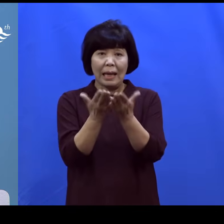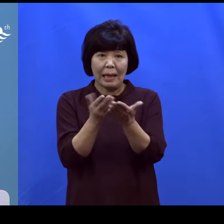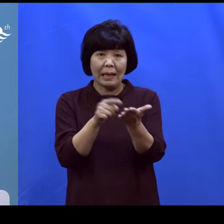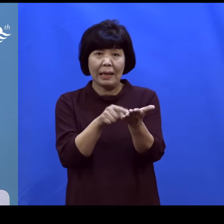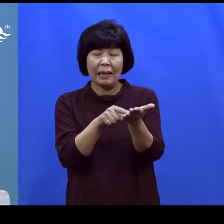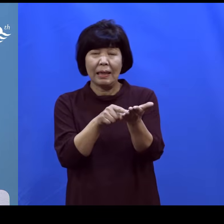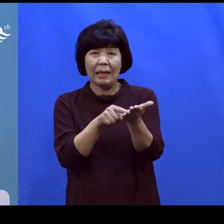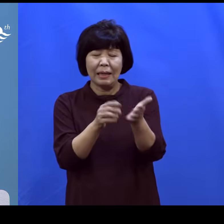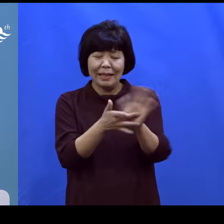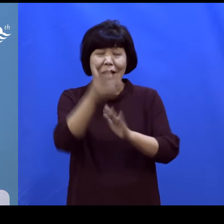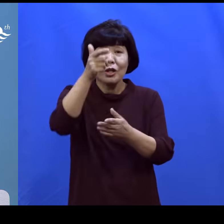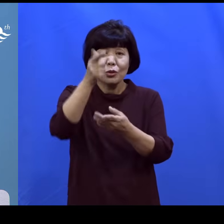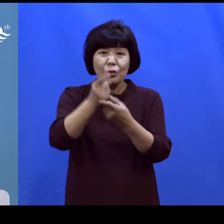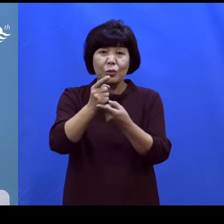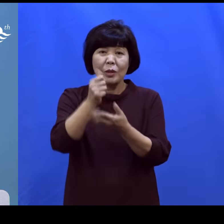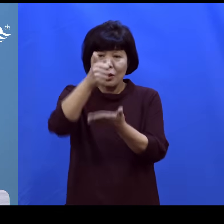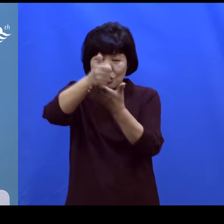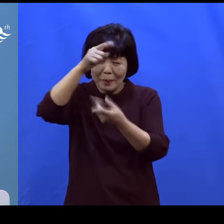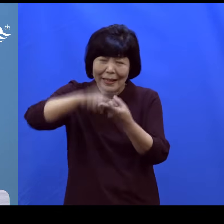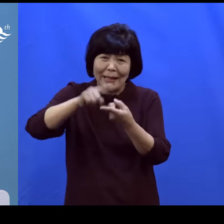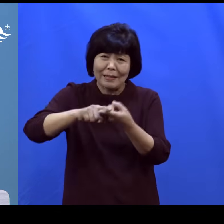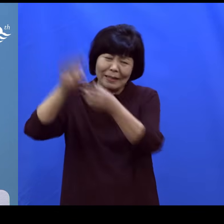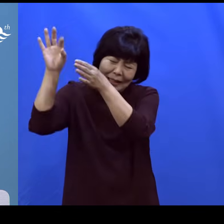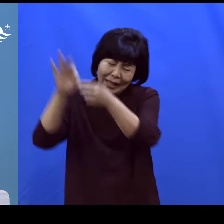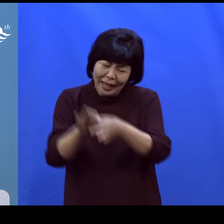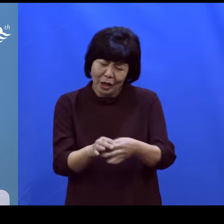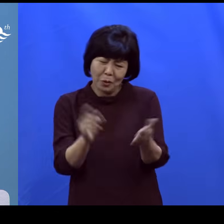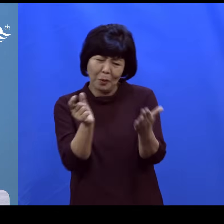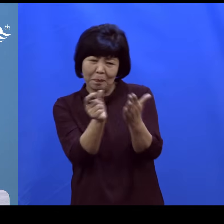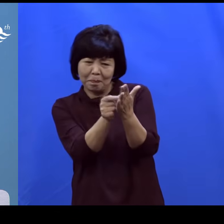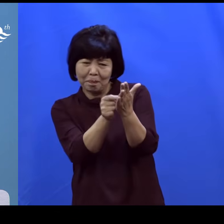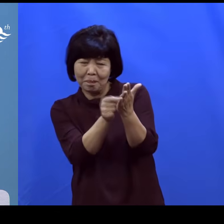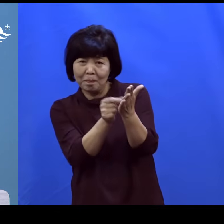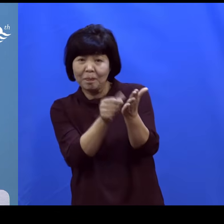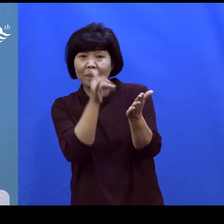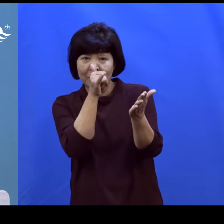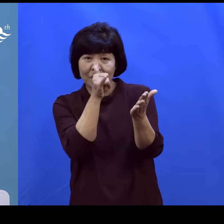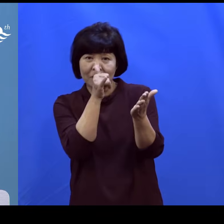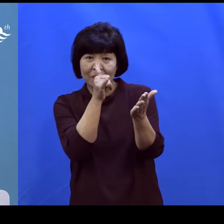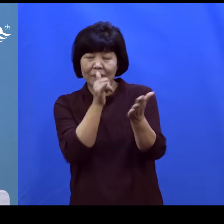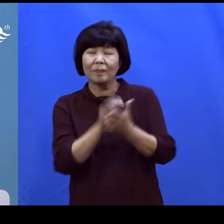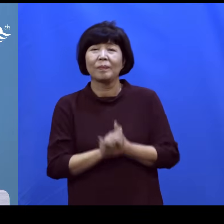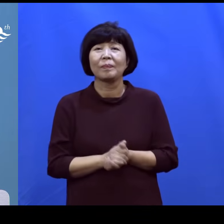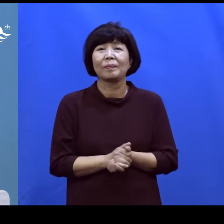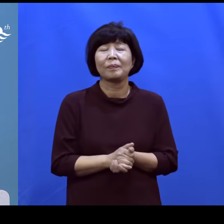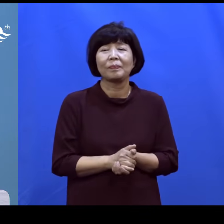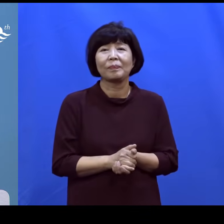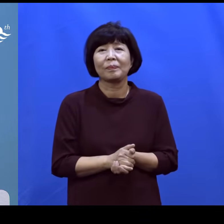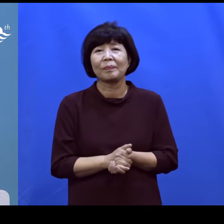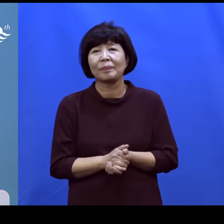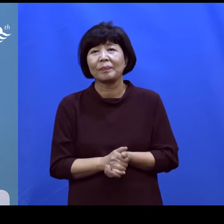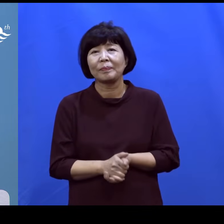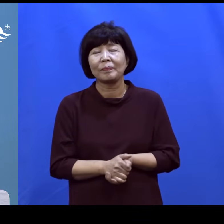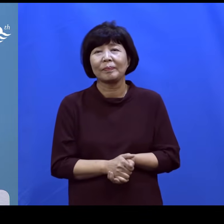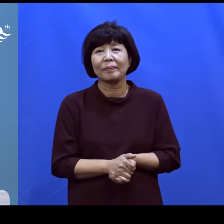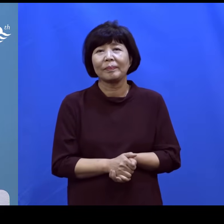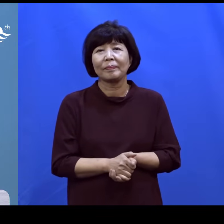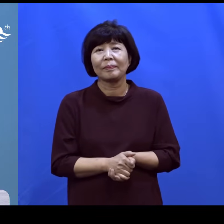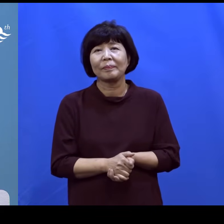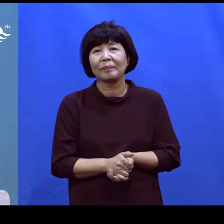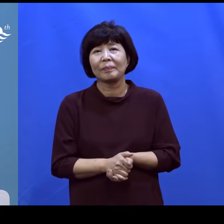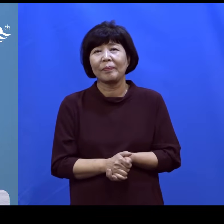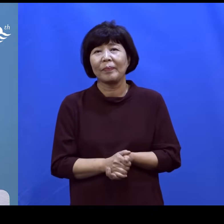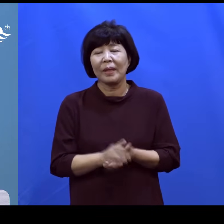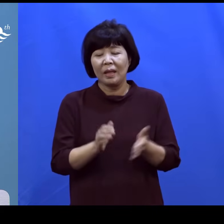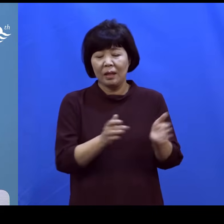끊임없이 그분에 대한 얘기, 또 그분이 오심을 이제 기록한 책이 신약 성경이 되겠죠. 자,